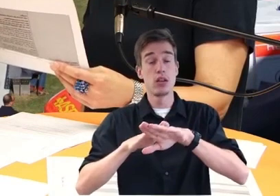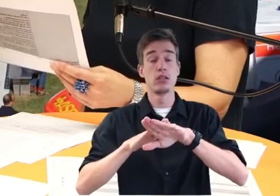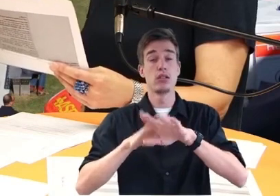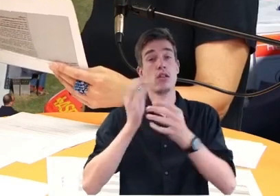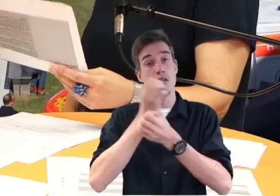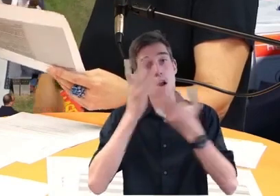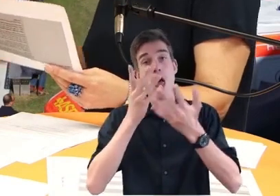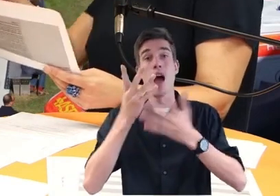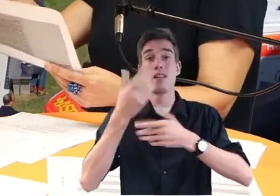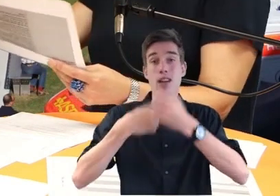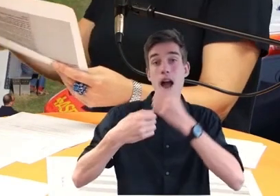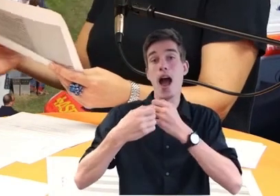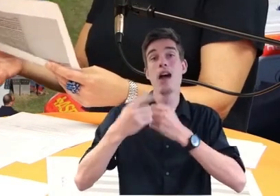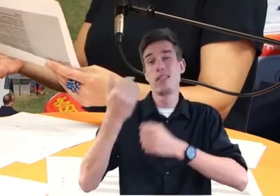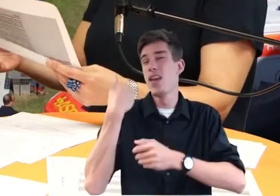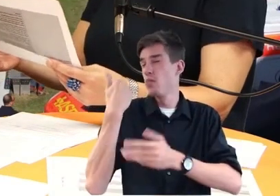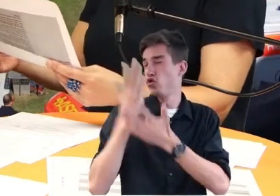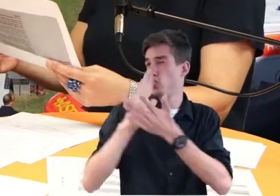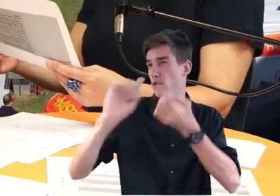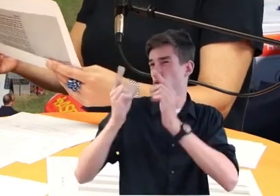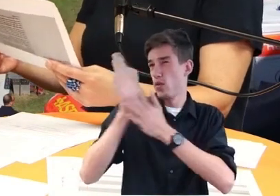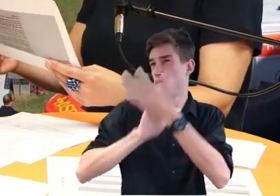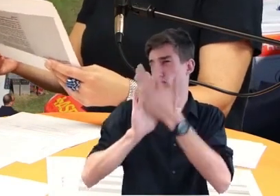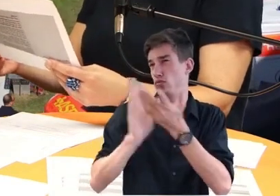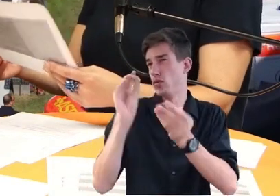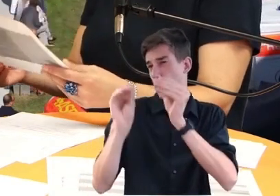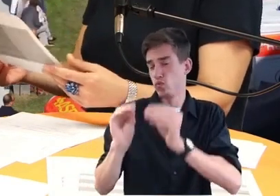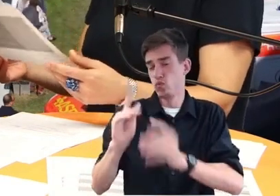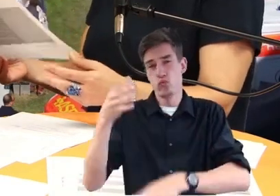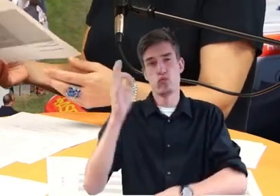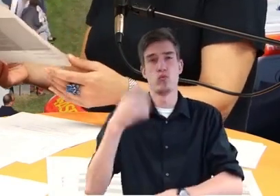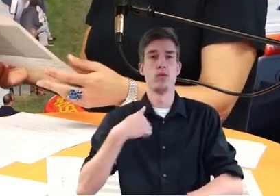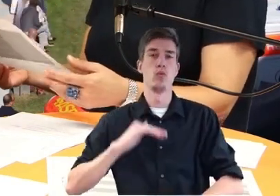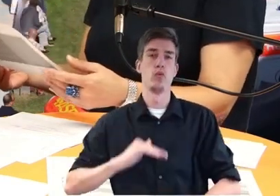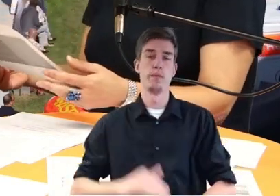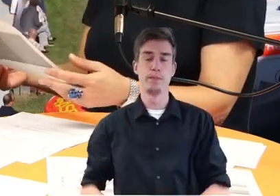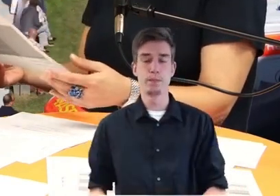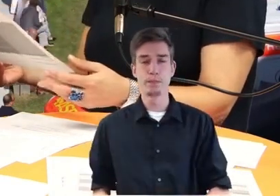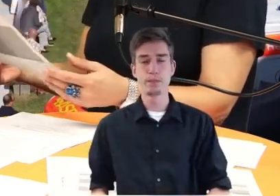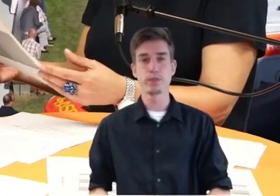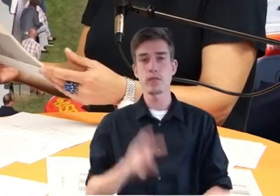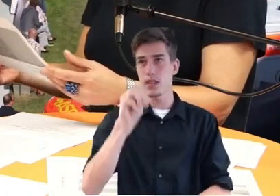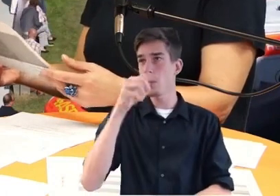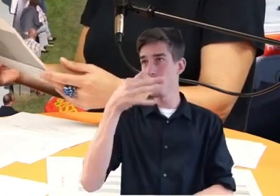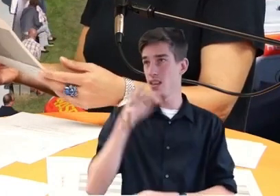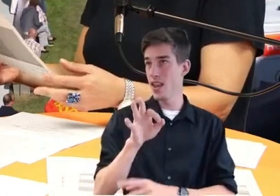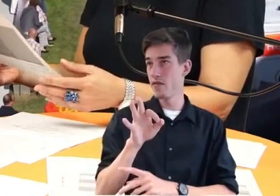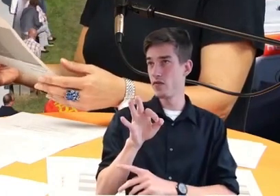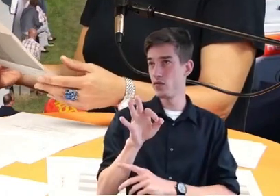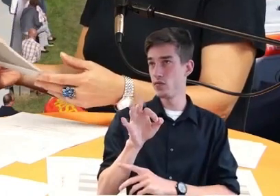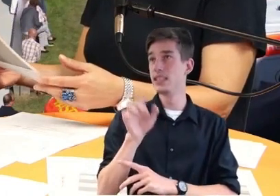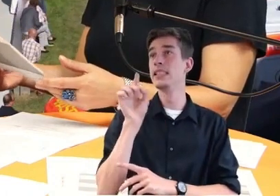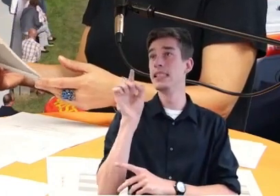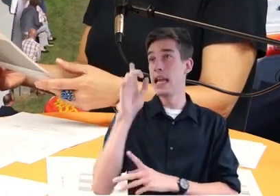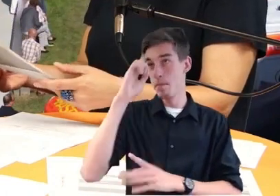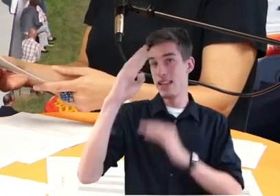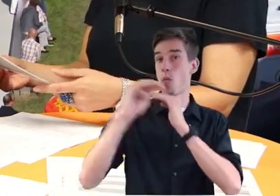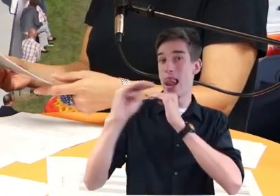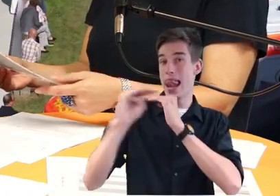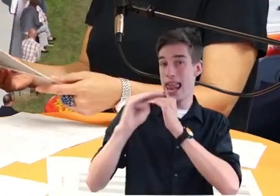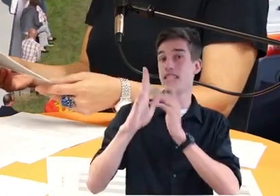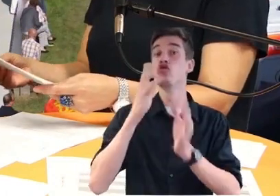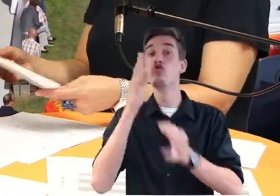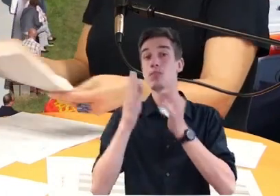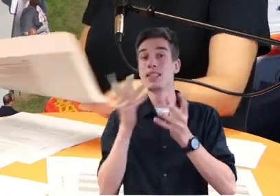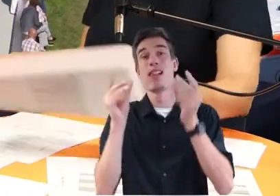ausstehenden Gerätewagenbehandlung. Haben Sie ja jetzt eben schon was dazu gesagt, aber MTF in Sachsen-Anhalt. Speziell zu den Ländern können wir da